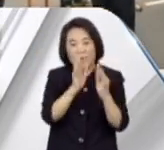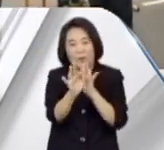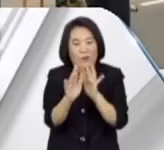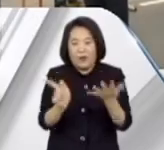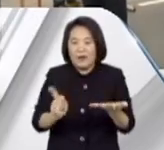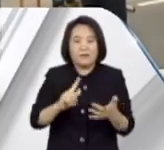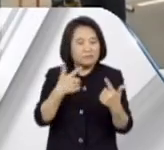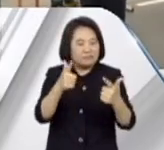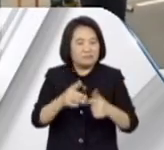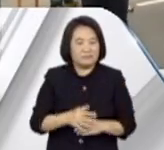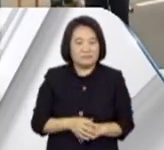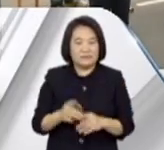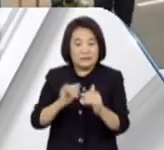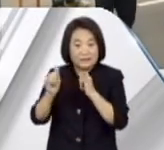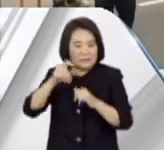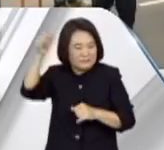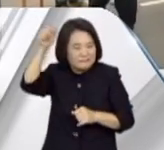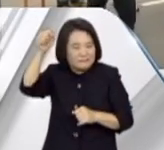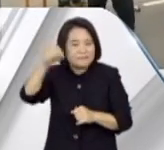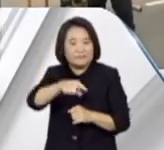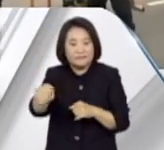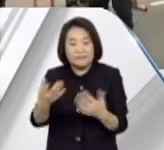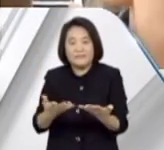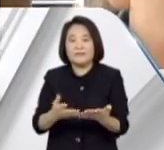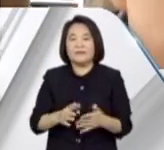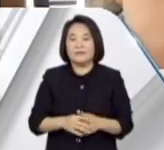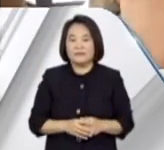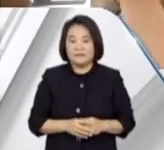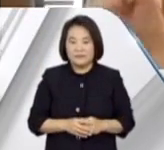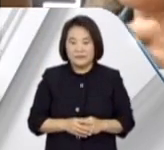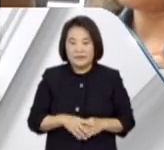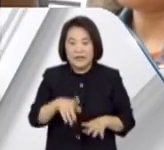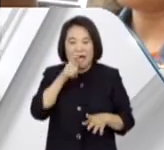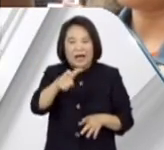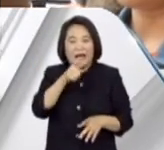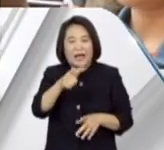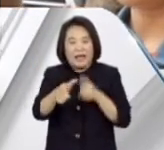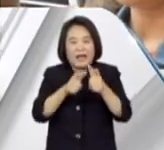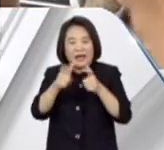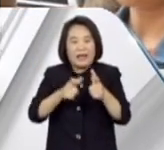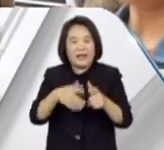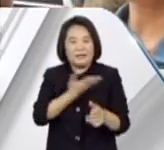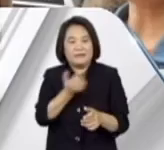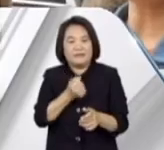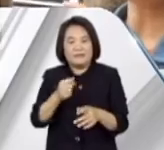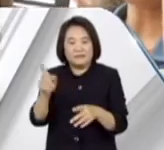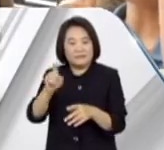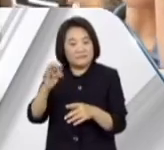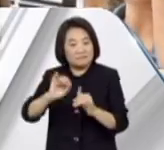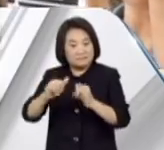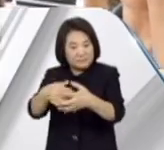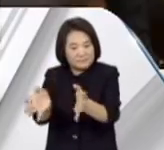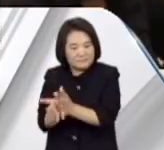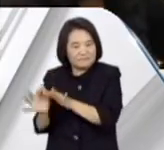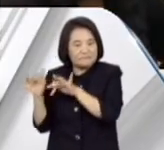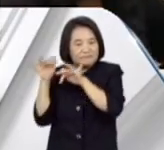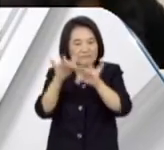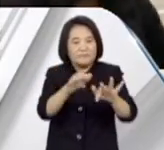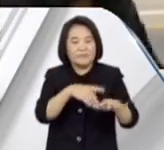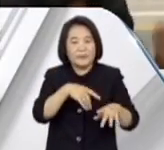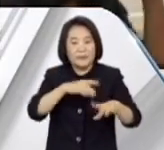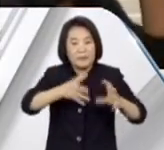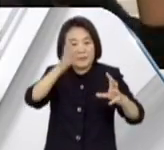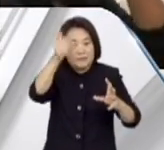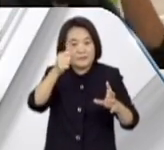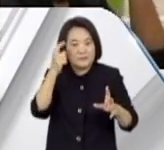刚刚那句， 人民抗战， 人民抗战。 台上很飘忽，表态不满，也是被沙运团体声言，许多当地的彩排，五